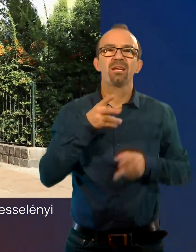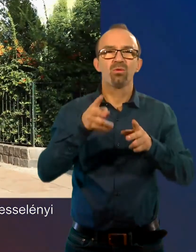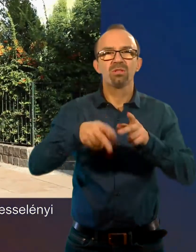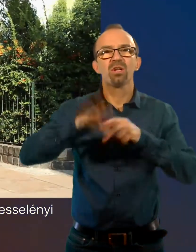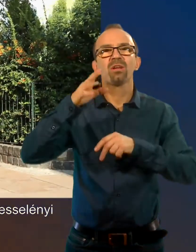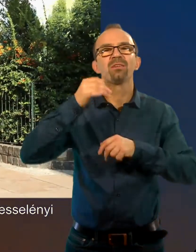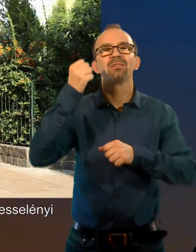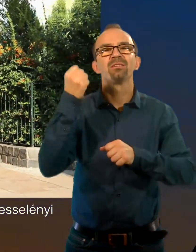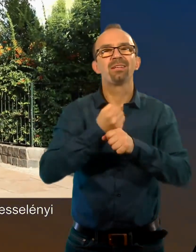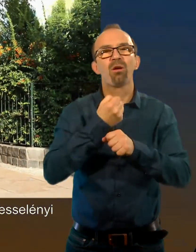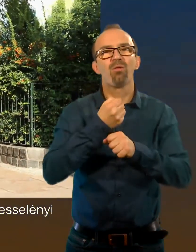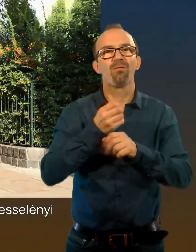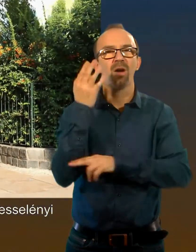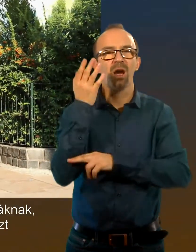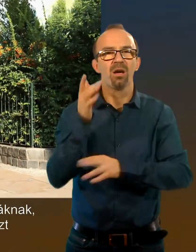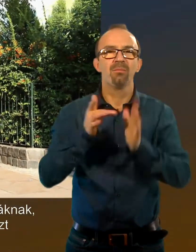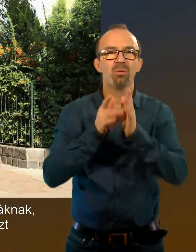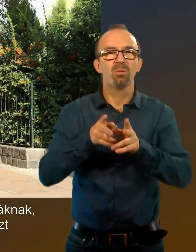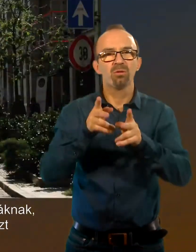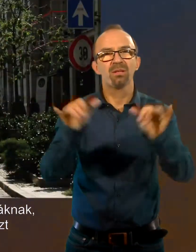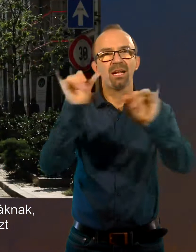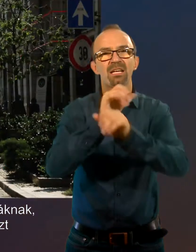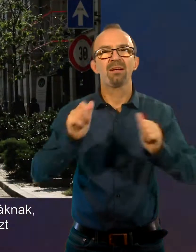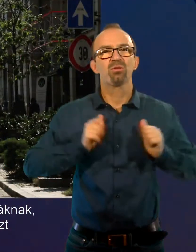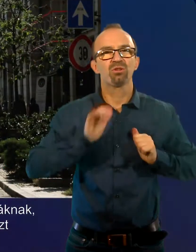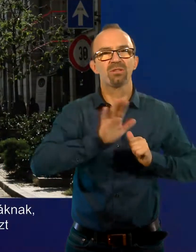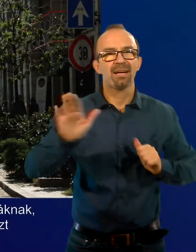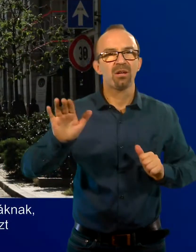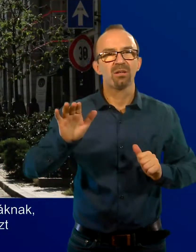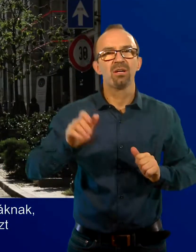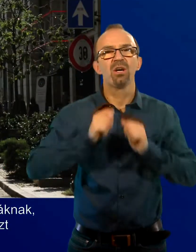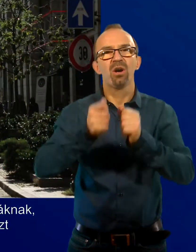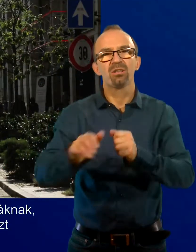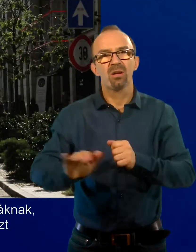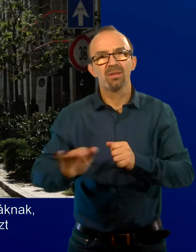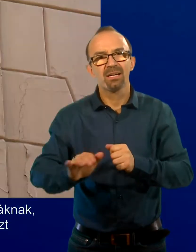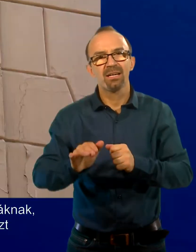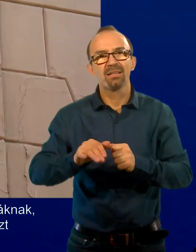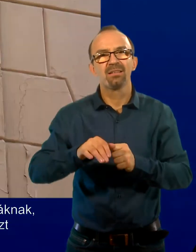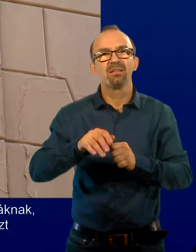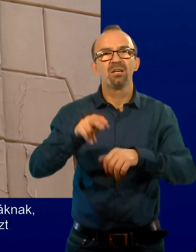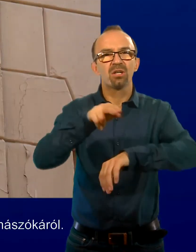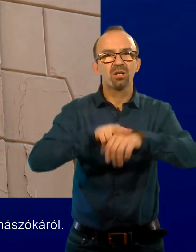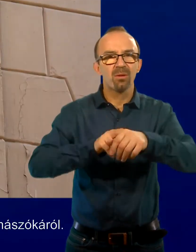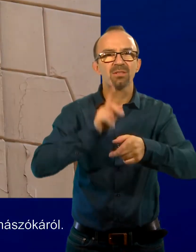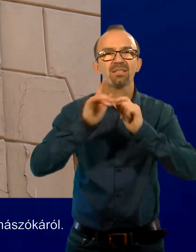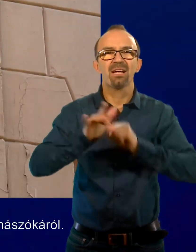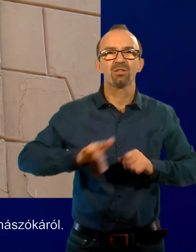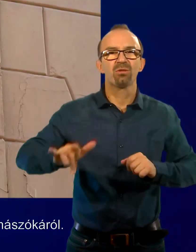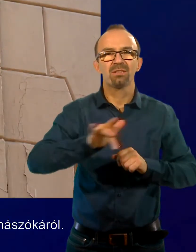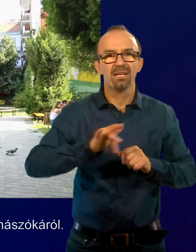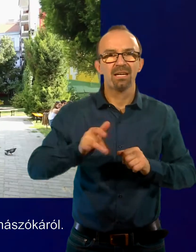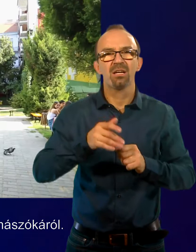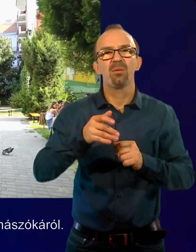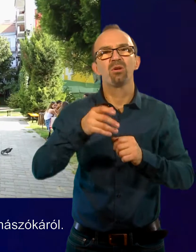Veselényi utcából a nagy diófába. Megmutattam az utat az eltévedt turistáknak, adtam egy kisgyereknek raktapaszt a Király utcai